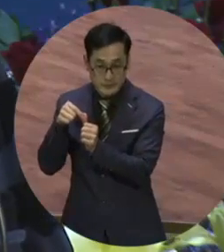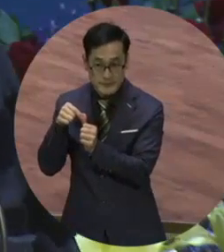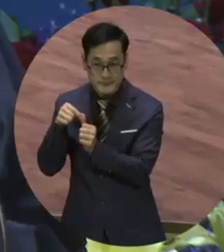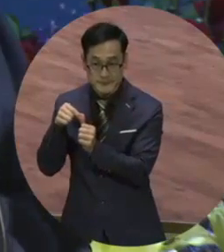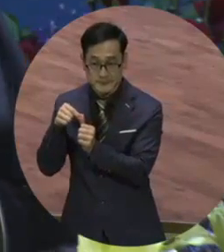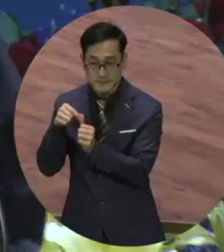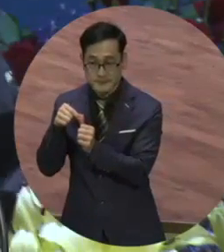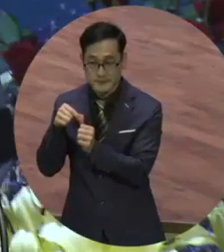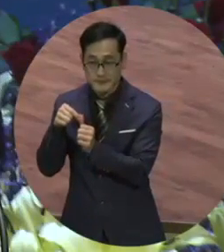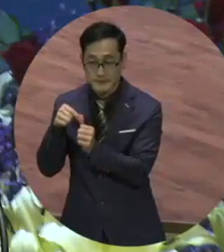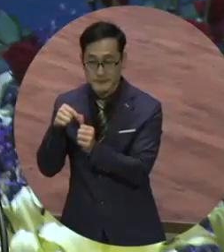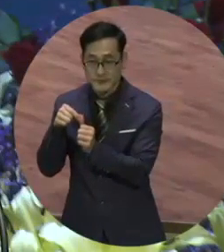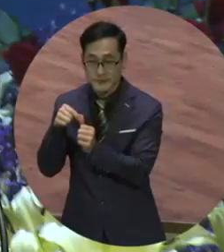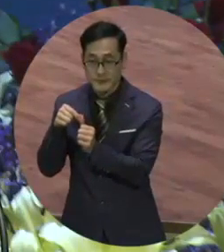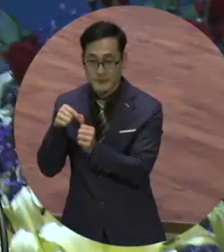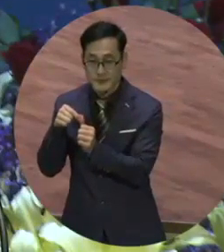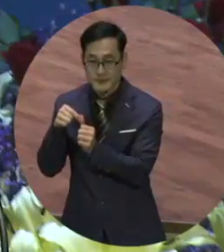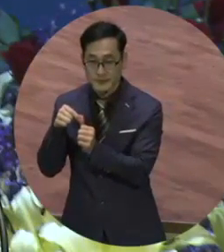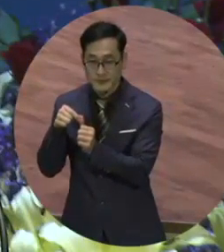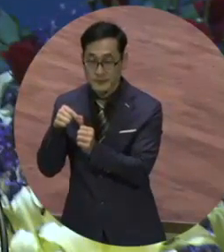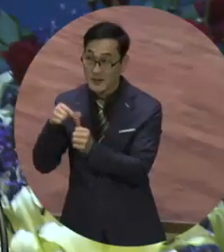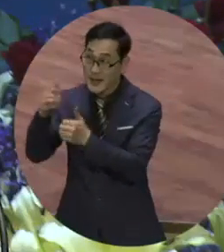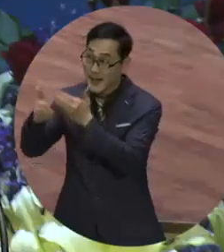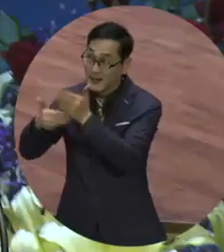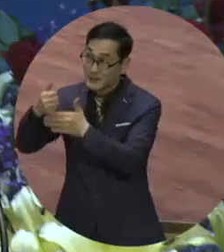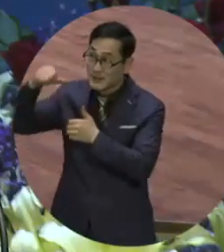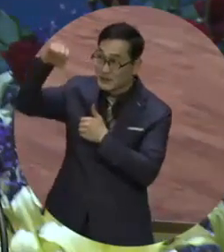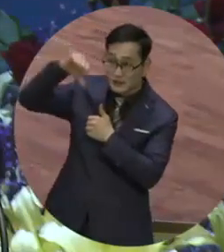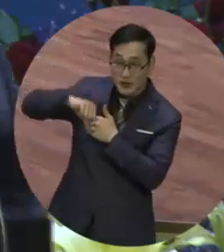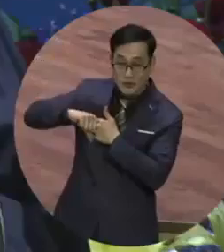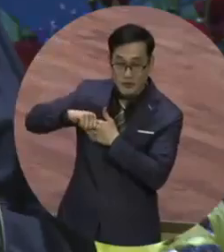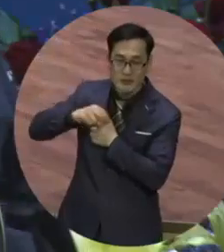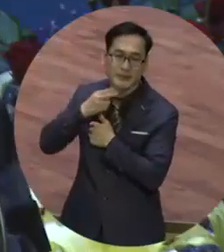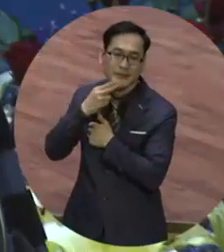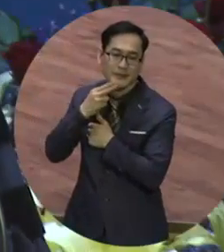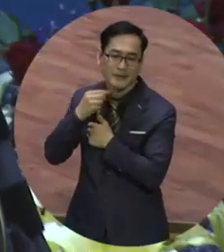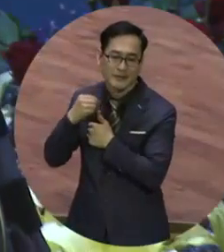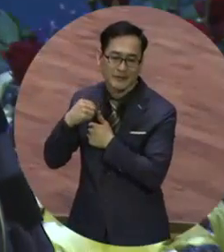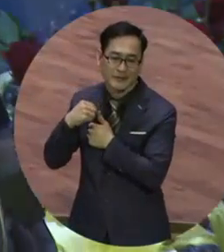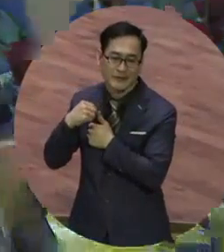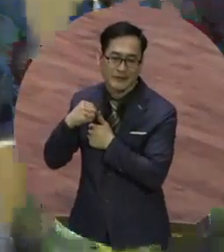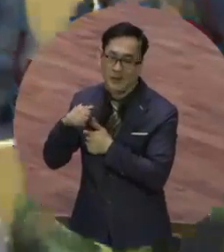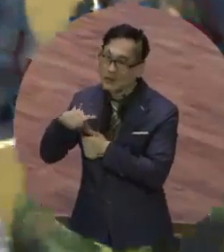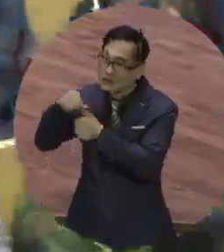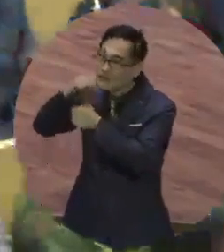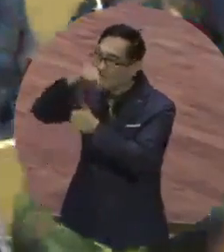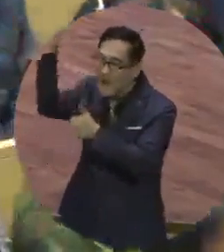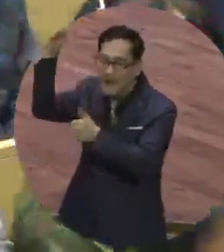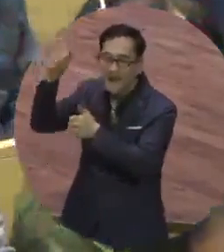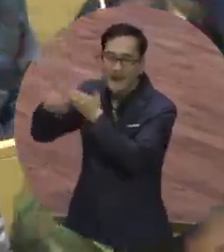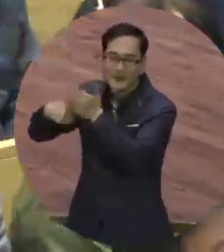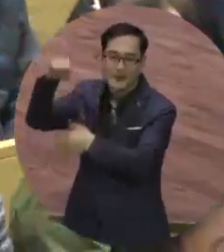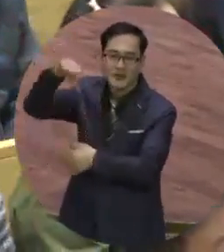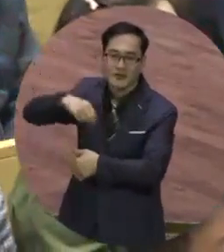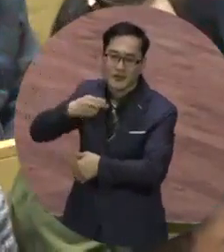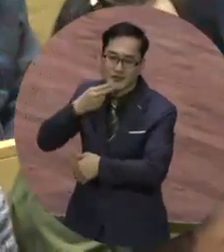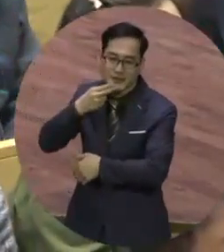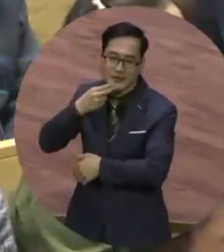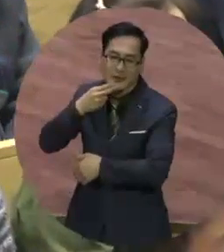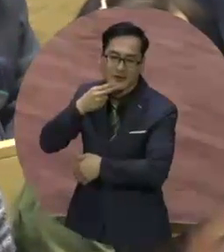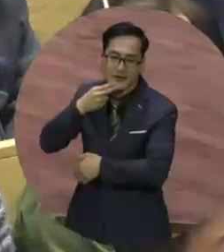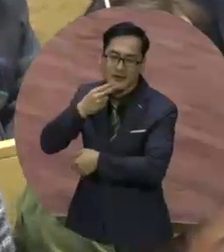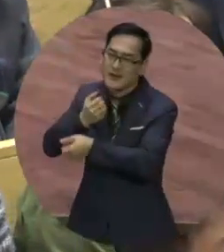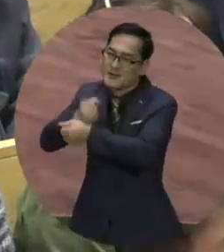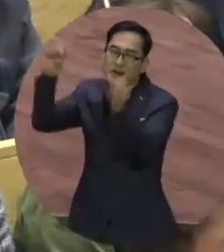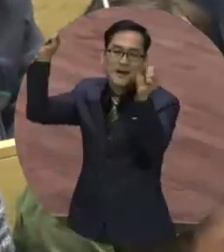더 이상 하나님의 진노와 상관없는 구원받은 자 된 거 감사하시기 바랍니다. 하나님의 진노가